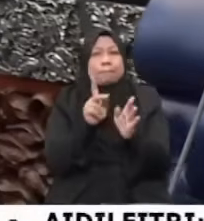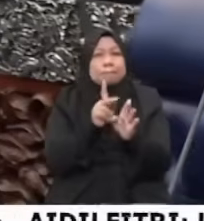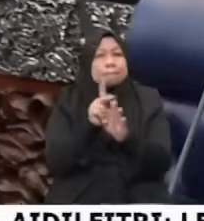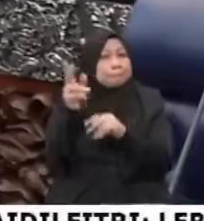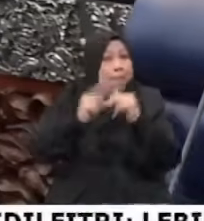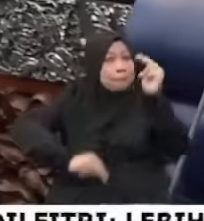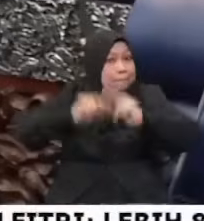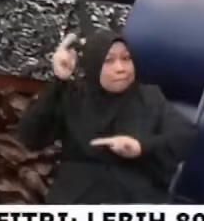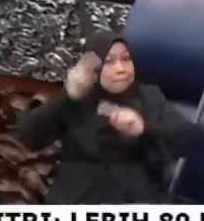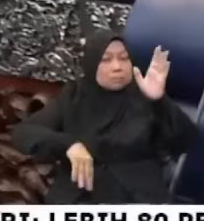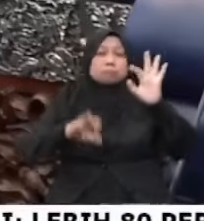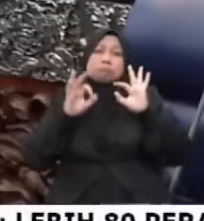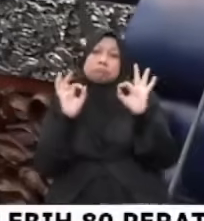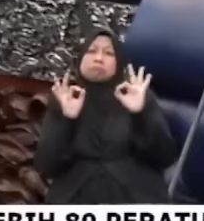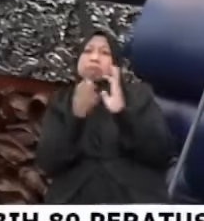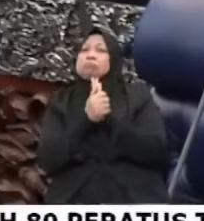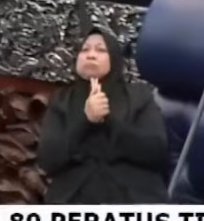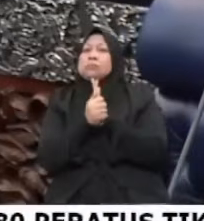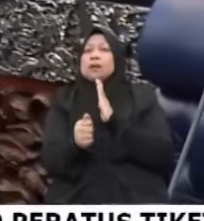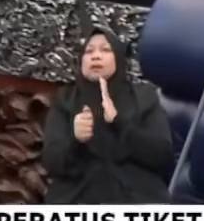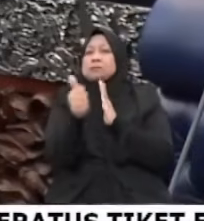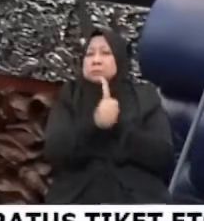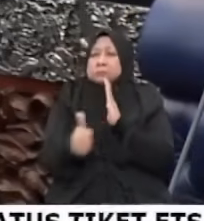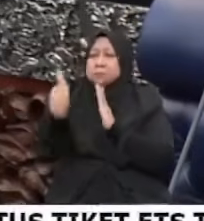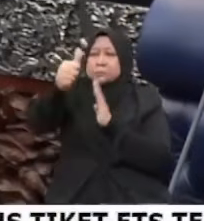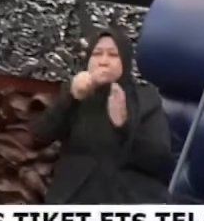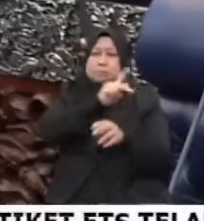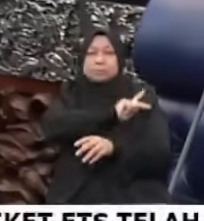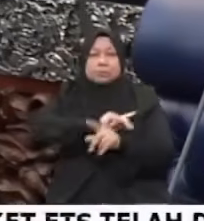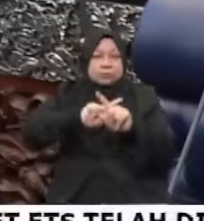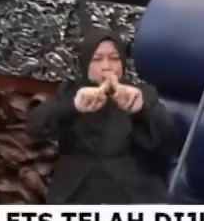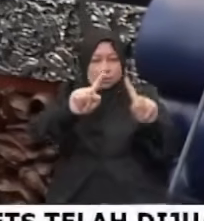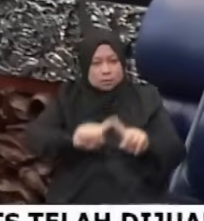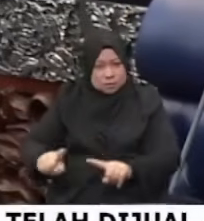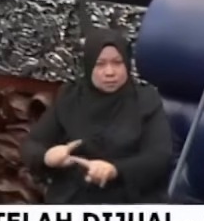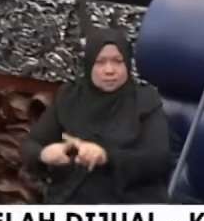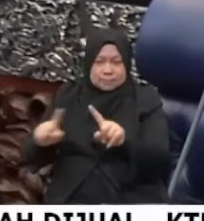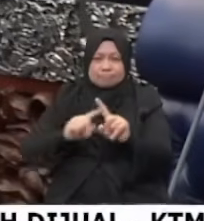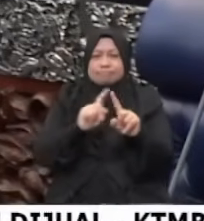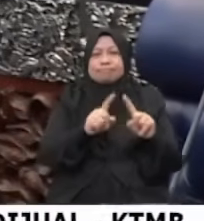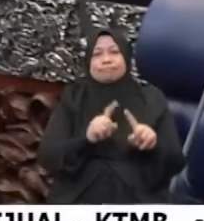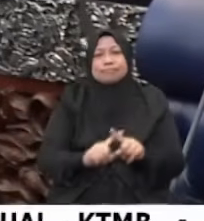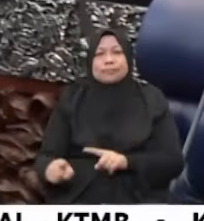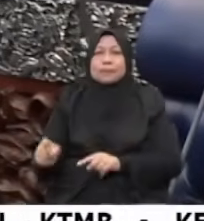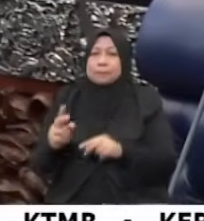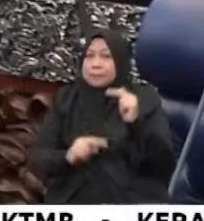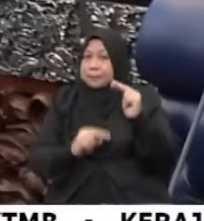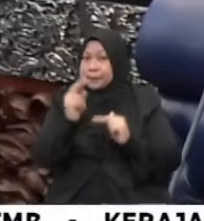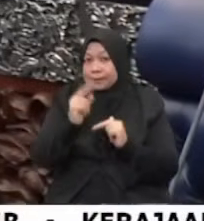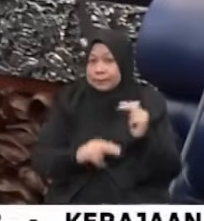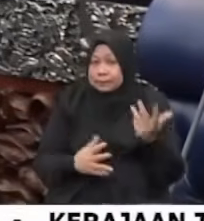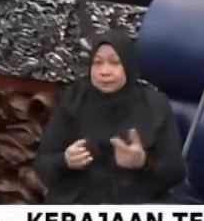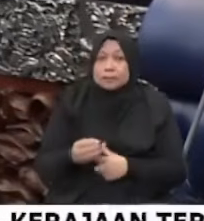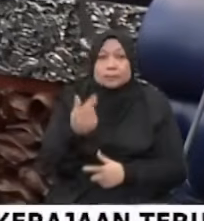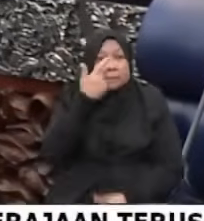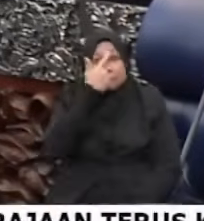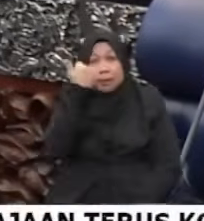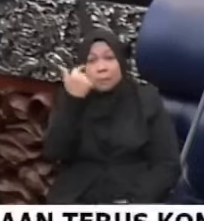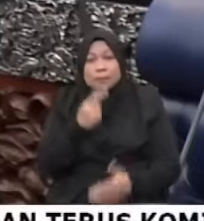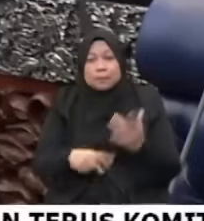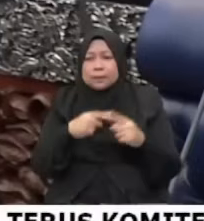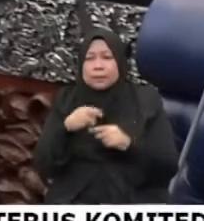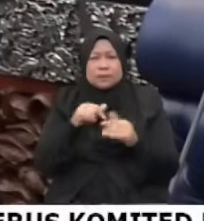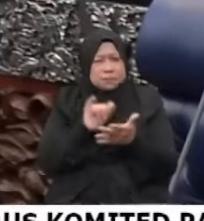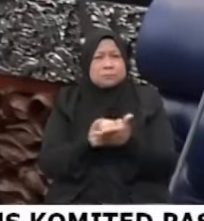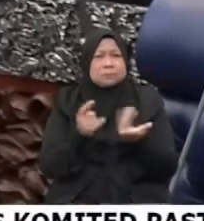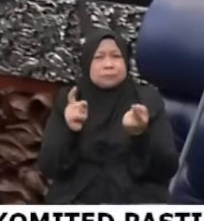pembinaan mereka menjadi dalam pelbagai aspek-aspek pembinaan kerana apabila